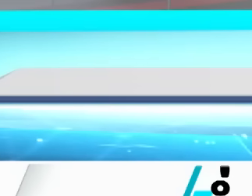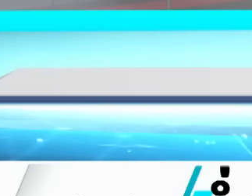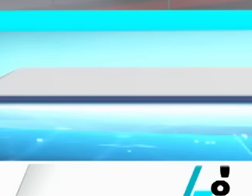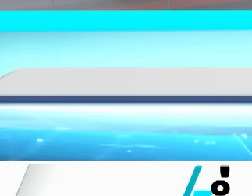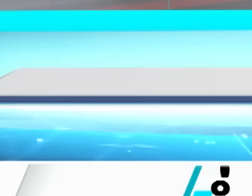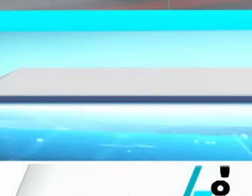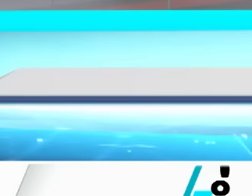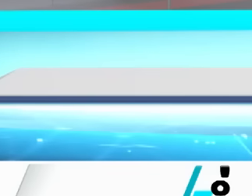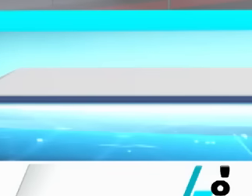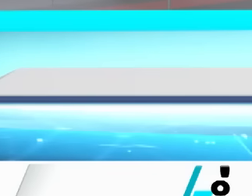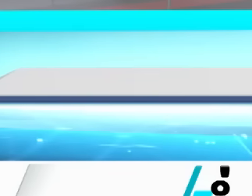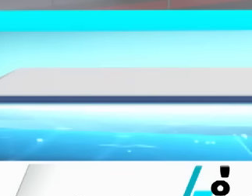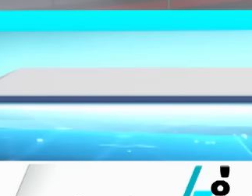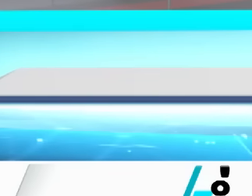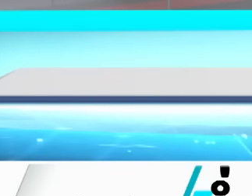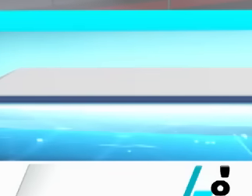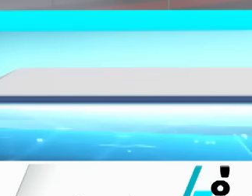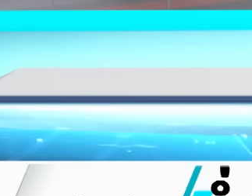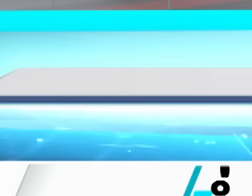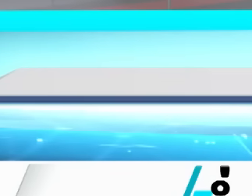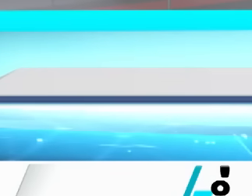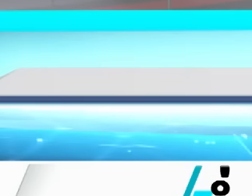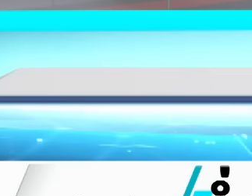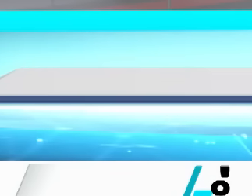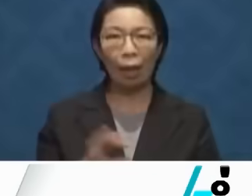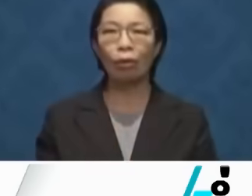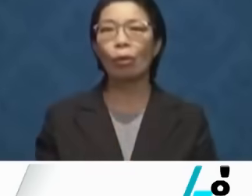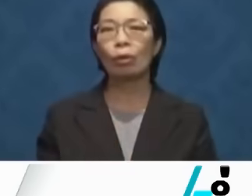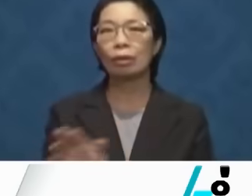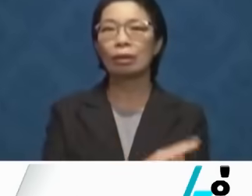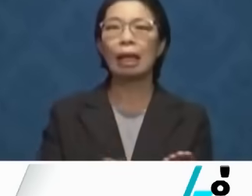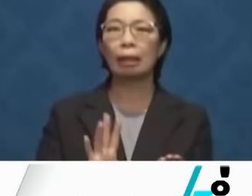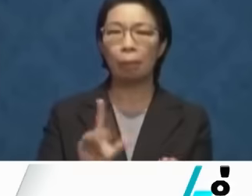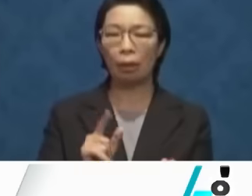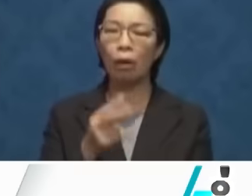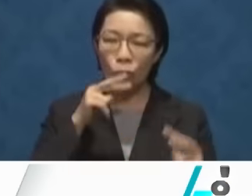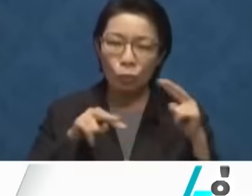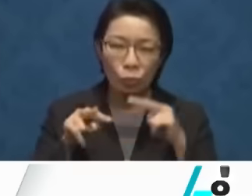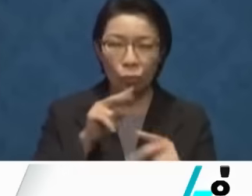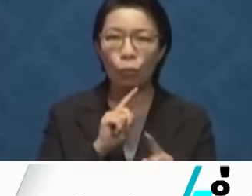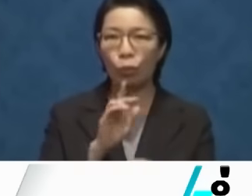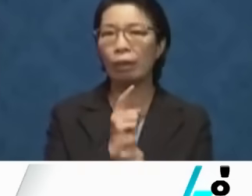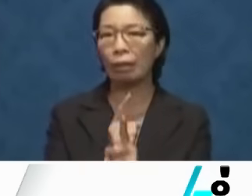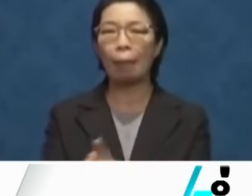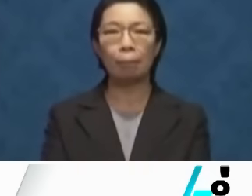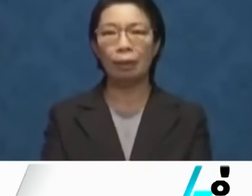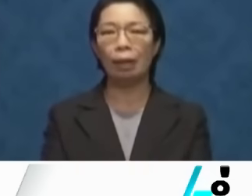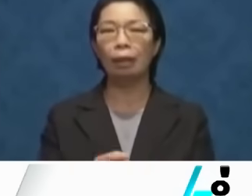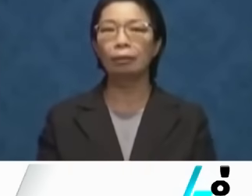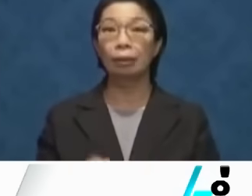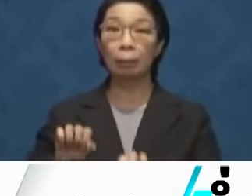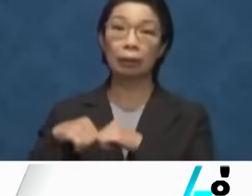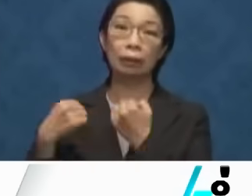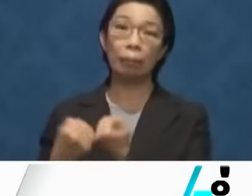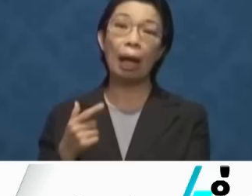20% ครับเอาไปดูเหตุการณ์แรกเริ่มกันก่อนครับเหตุการณ์วุ่นครั้งแรกก็คือตอนแรกเนี่ยเขากำลังพิจารณายัตติของสภาผู้แ